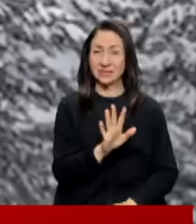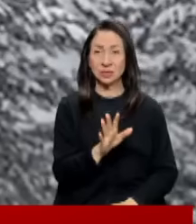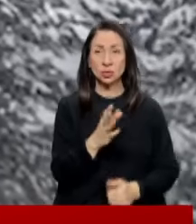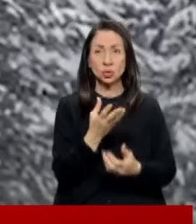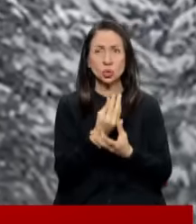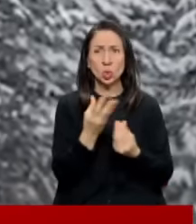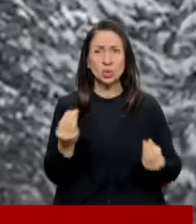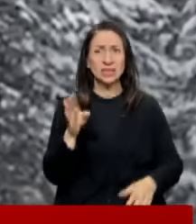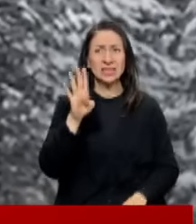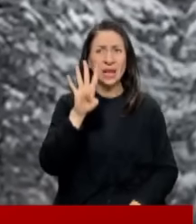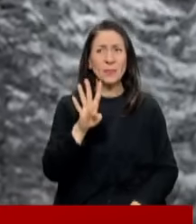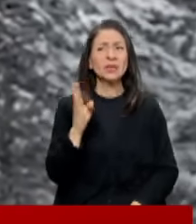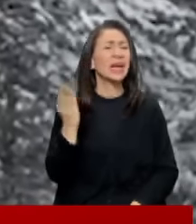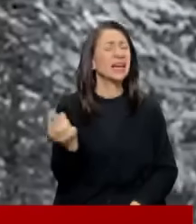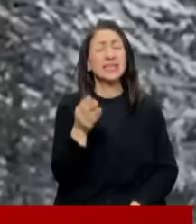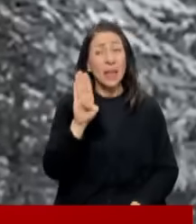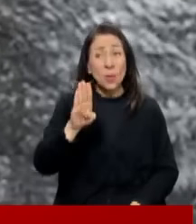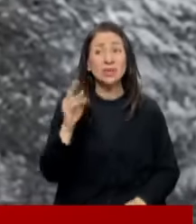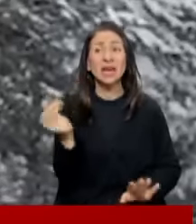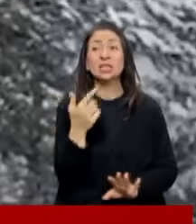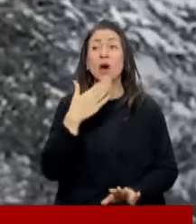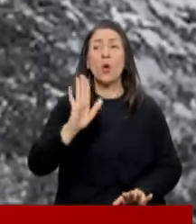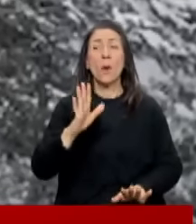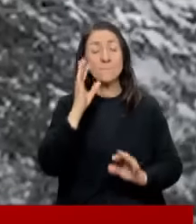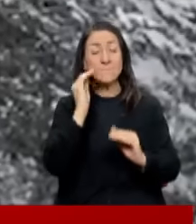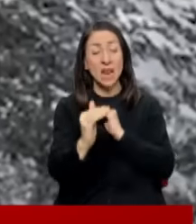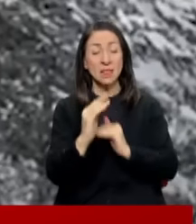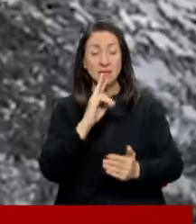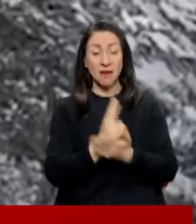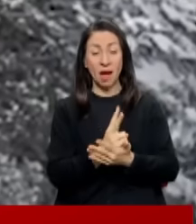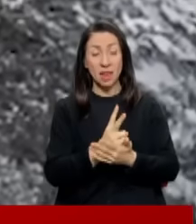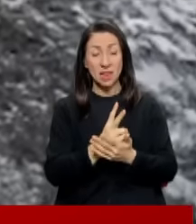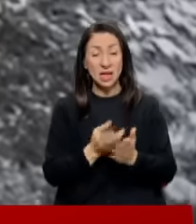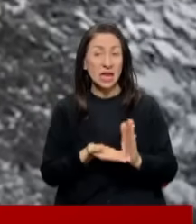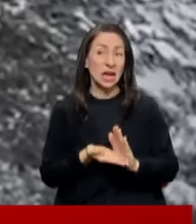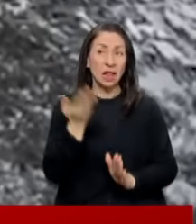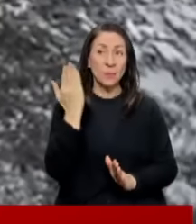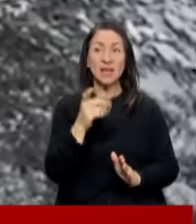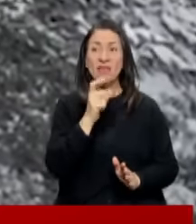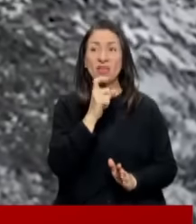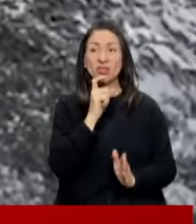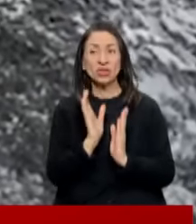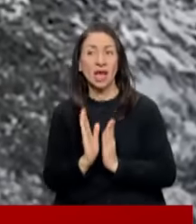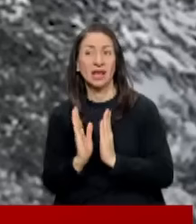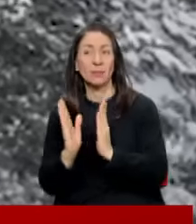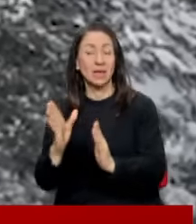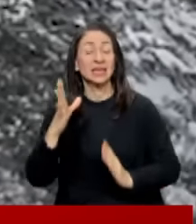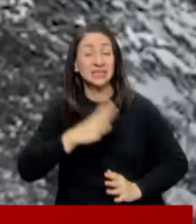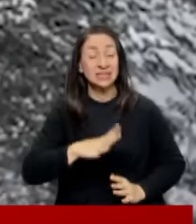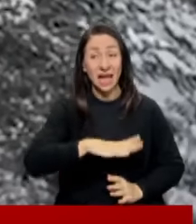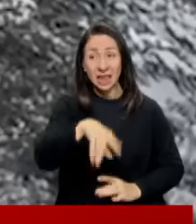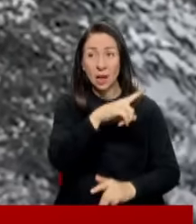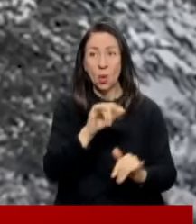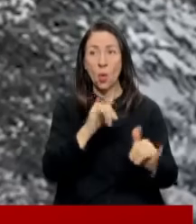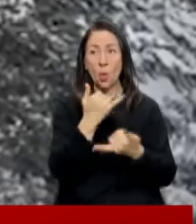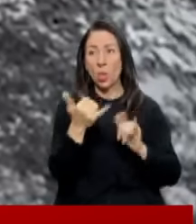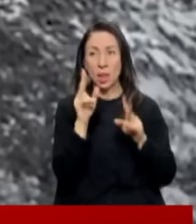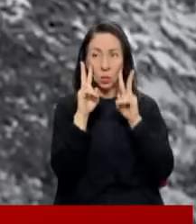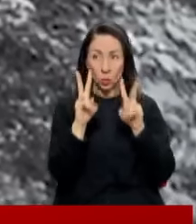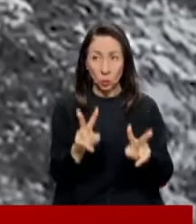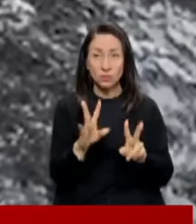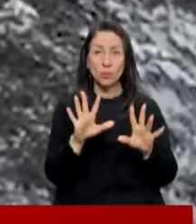Çoğulcu demokrasiden kaçan yok. Tam tersine millet iradesini ortadan kaldırmak ve yanlışa sürüklemek isteyenlerin oyunlarını